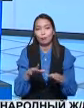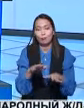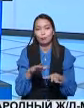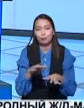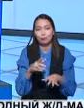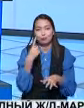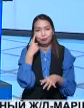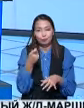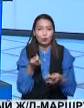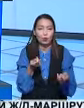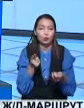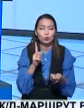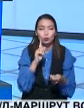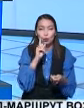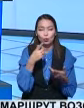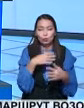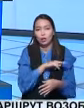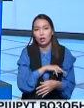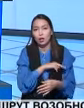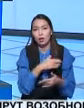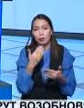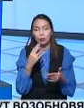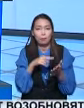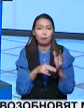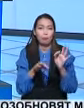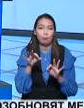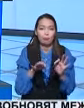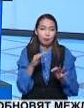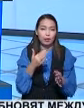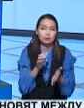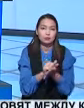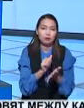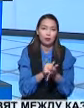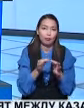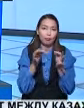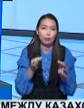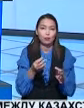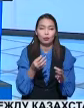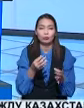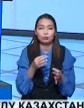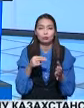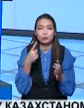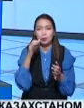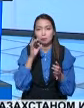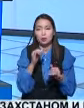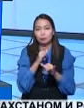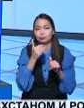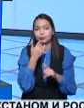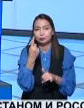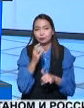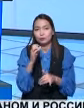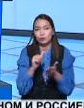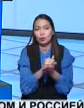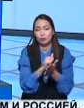что уже год в стране работает пилотный проект платформенной занятости, где суммы налогов не превышают 1%. С 1 сентября в документ